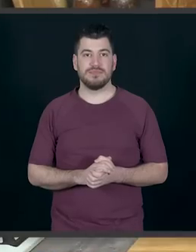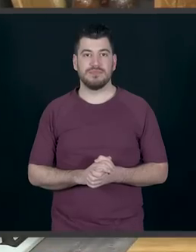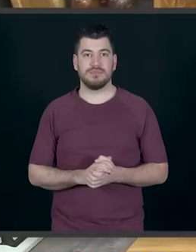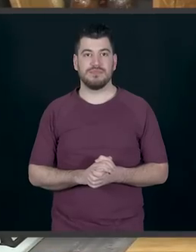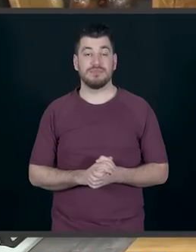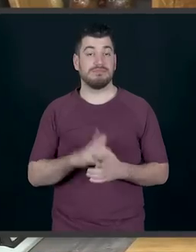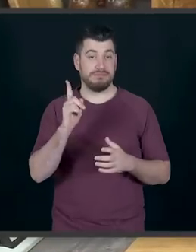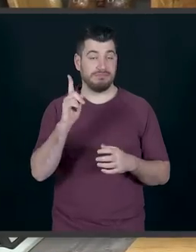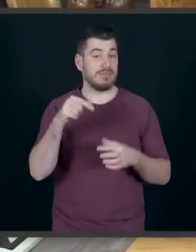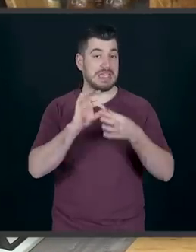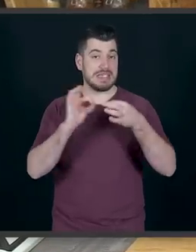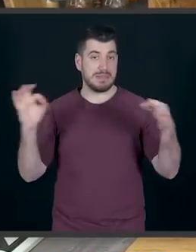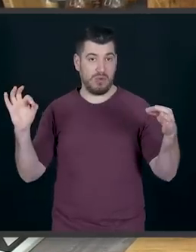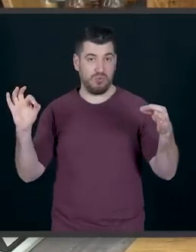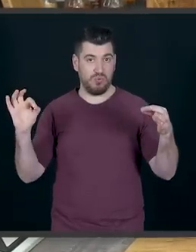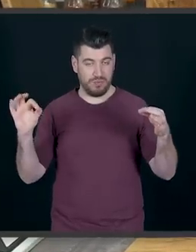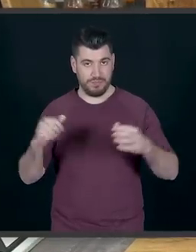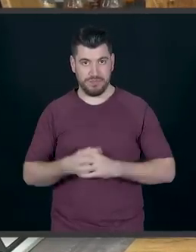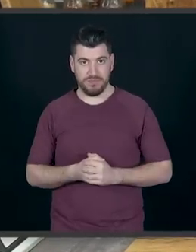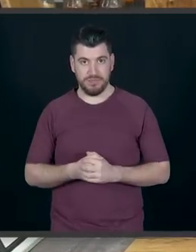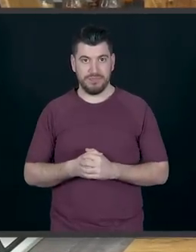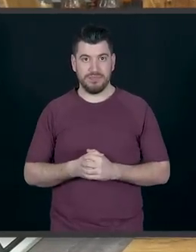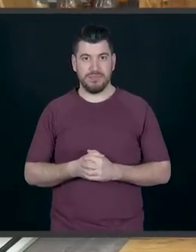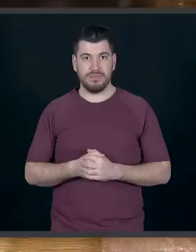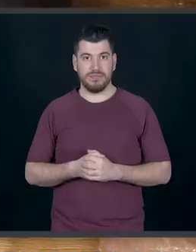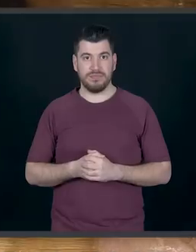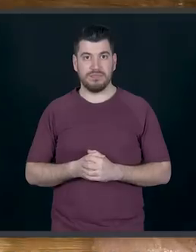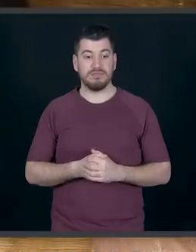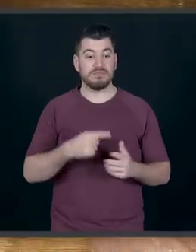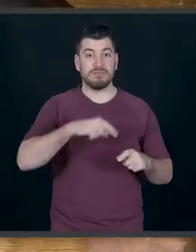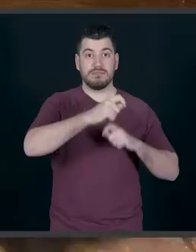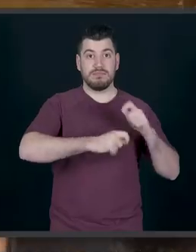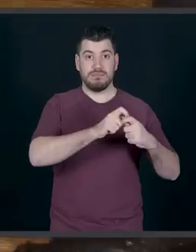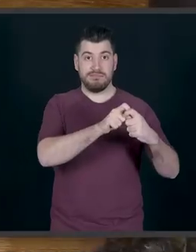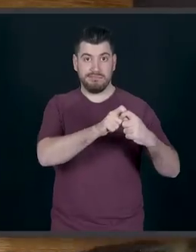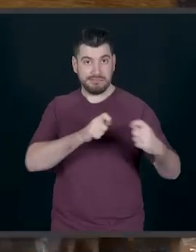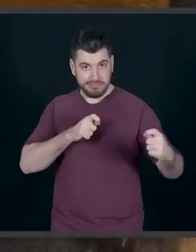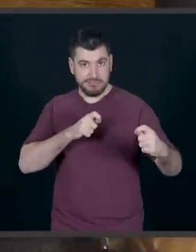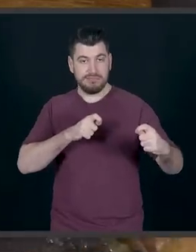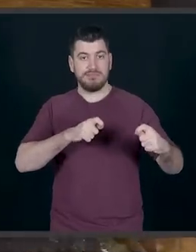Τώρα θα πάρω σπάγκο και θα δέσω εδώ